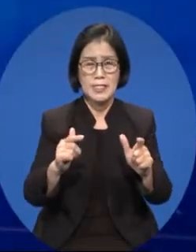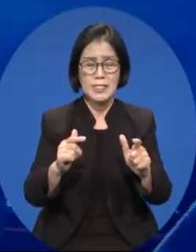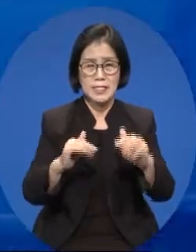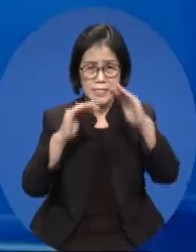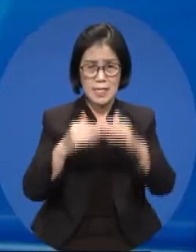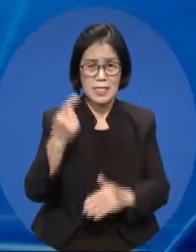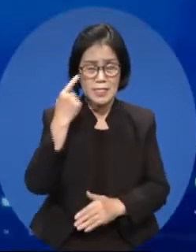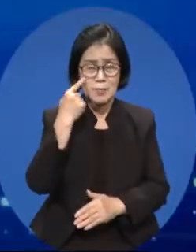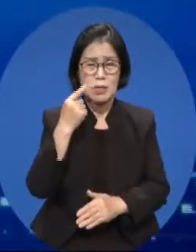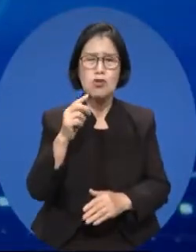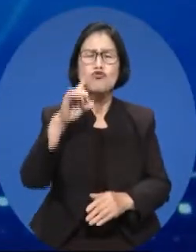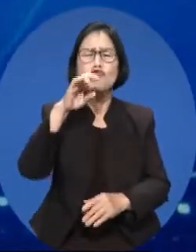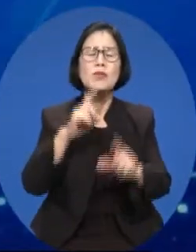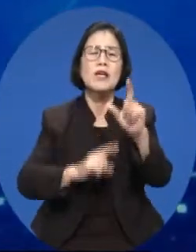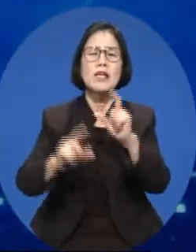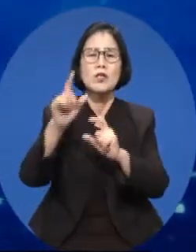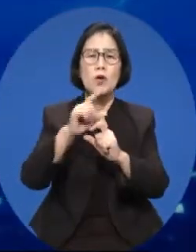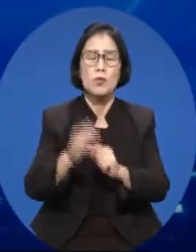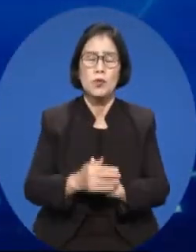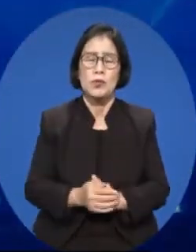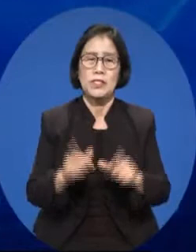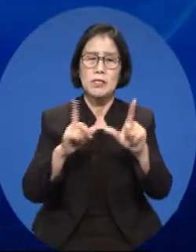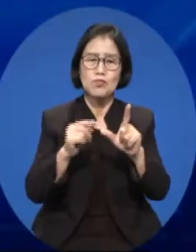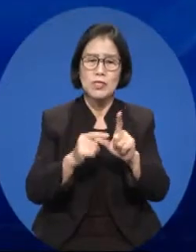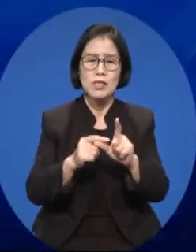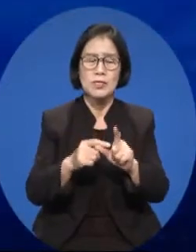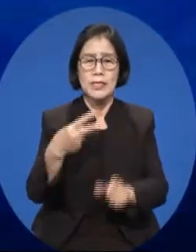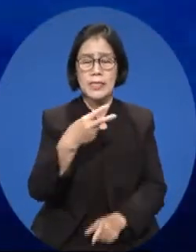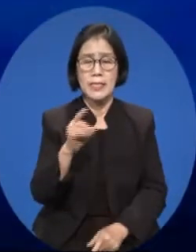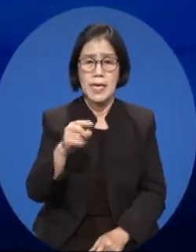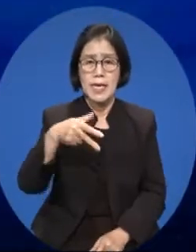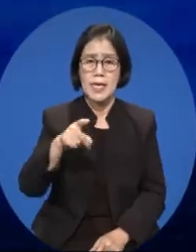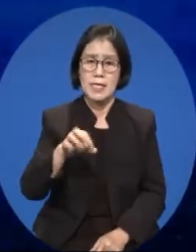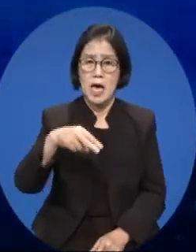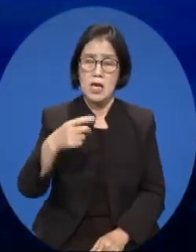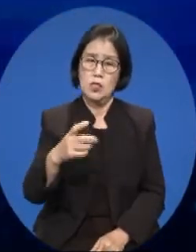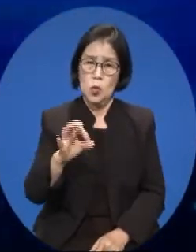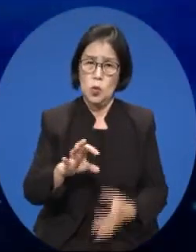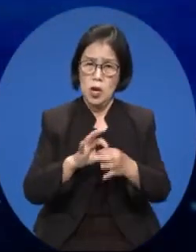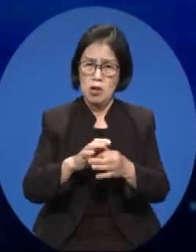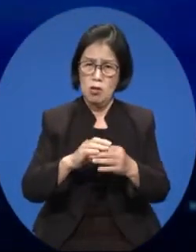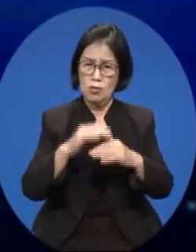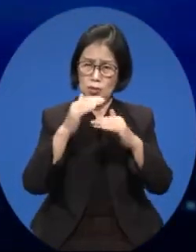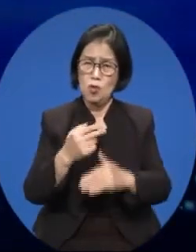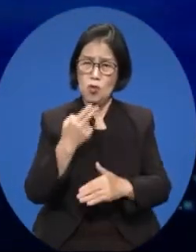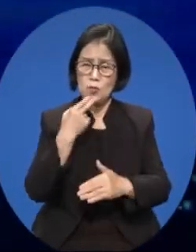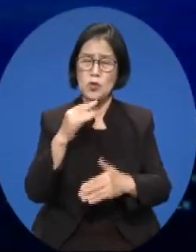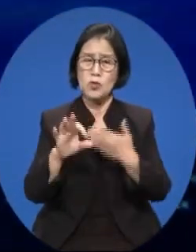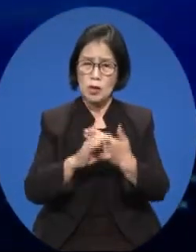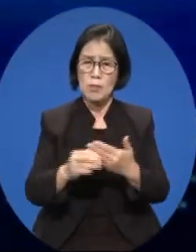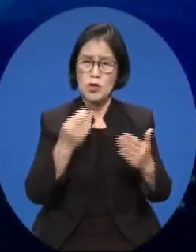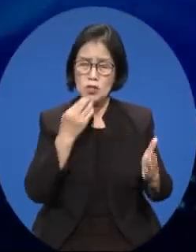궁금한 내용이 하나 더 있습니다 일각에서는 아마 대장동 관련된 내용이 아니었더라면 이제 명 지사가